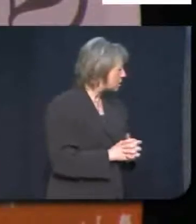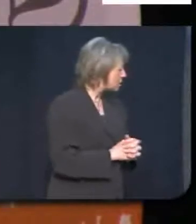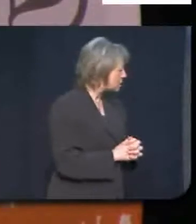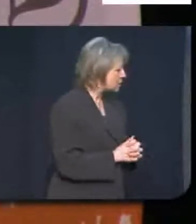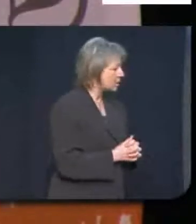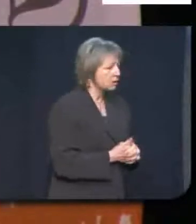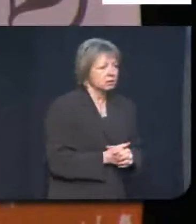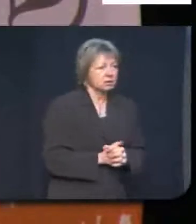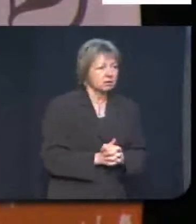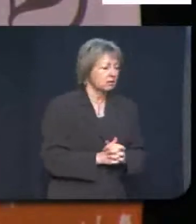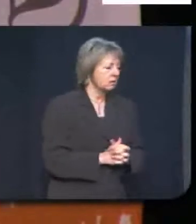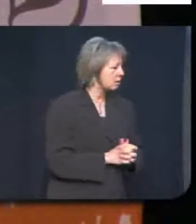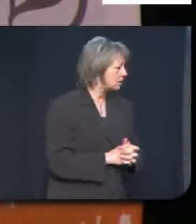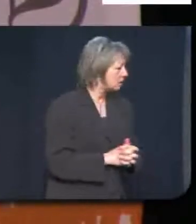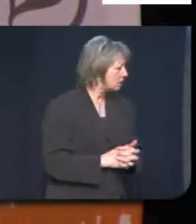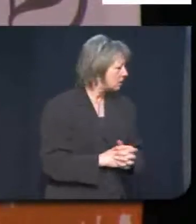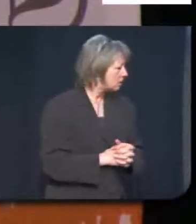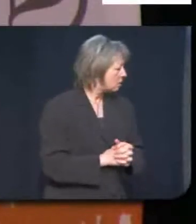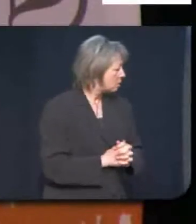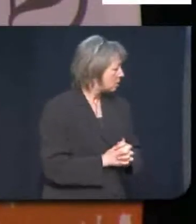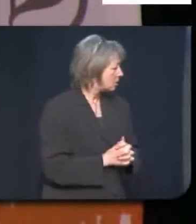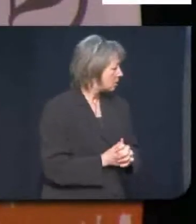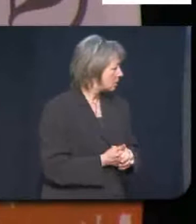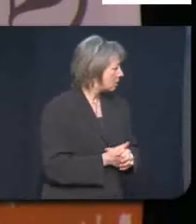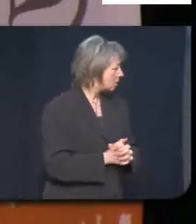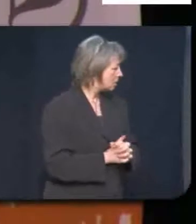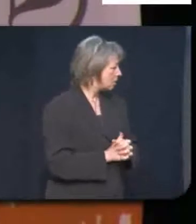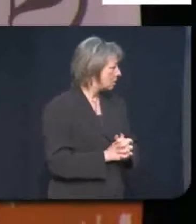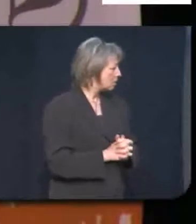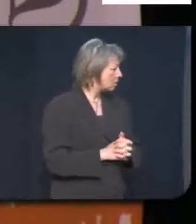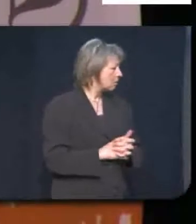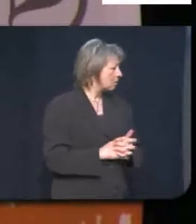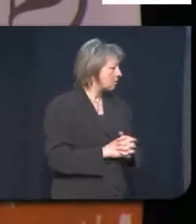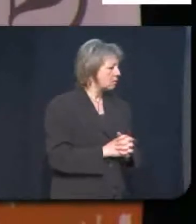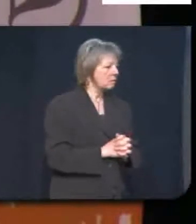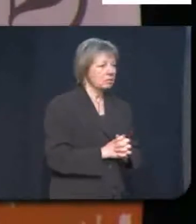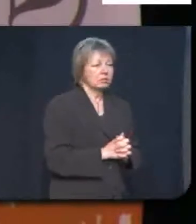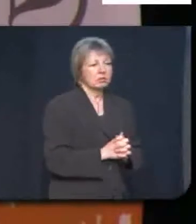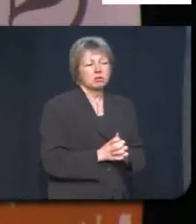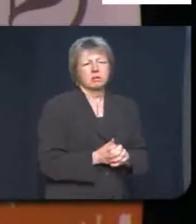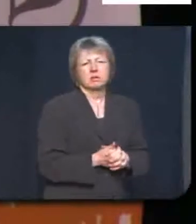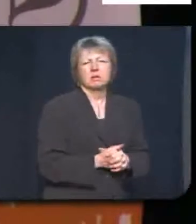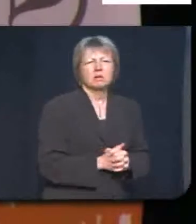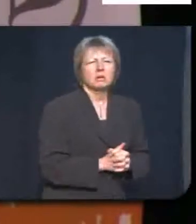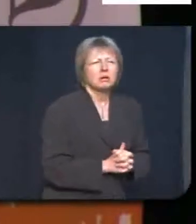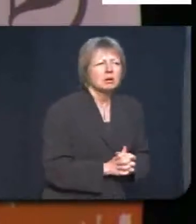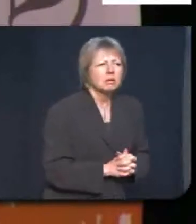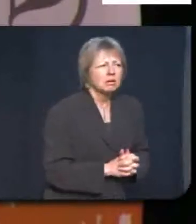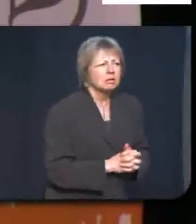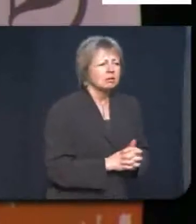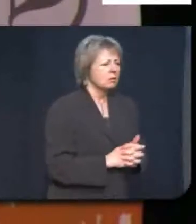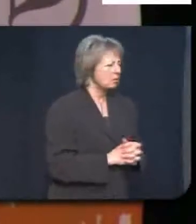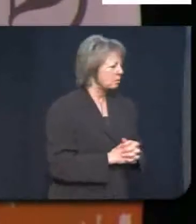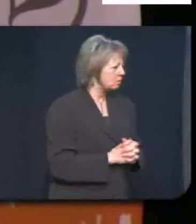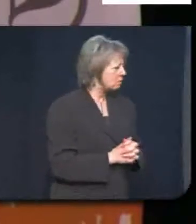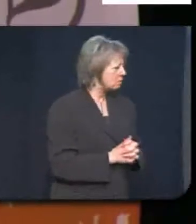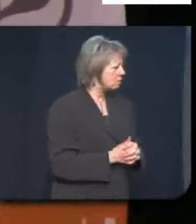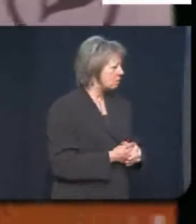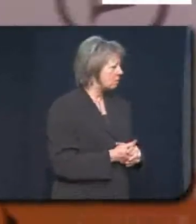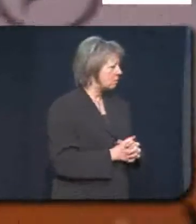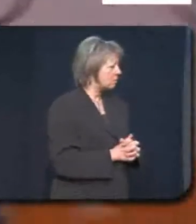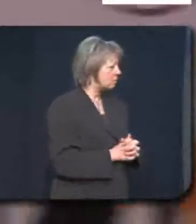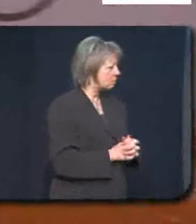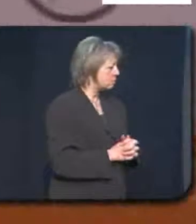und die Antragsteller des Wahlprogramm Antrags 111 aus dem Bereich Europa so Transparenz und demokratische Kontrolle des ISM bitte auf die